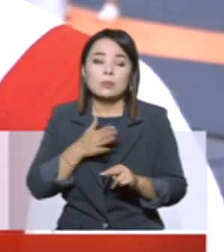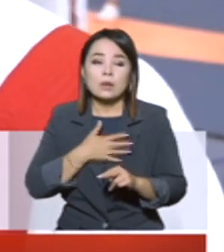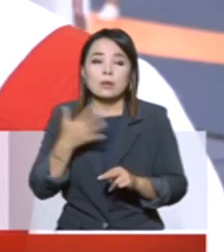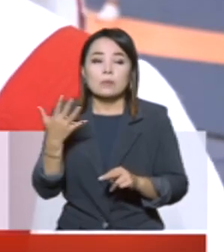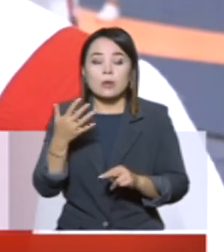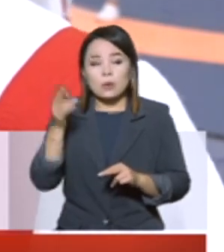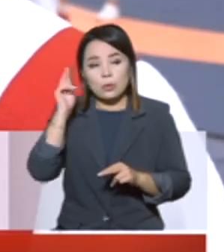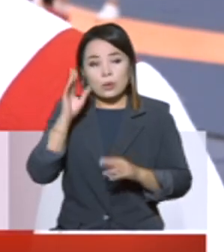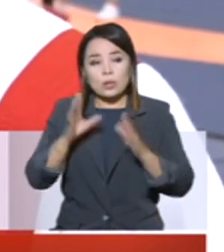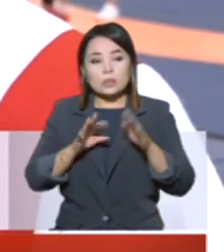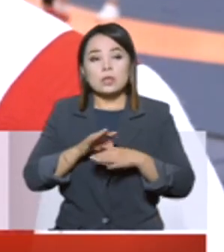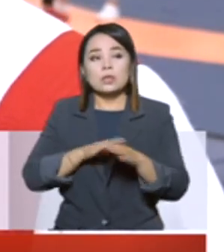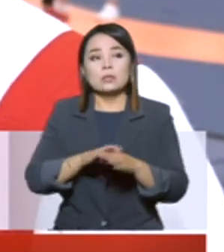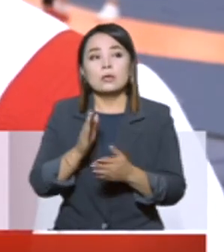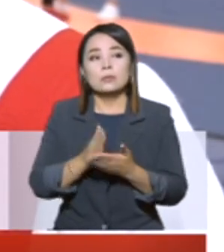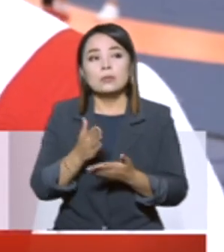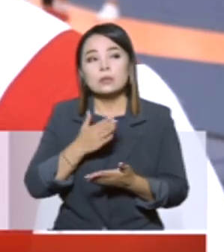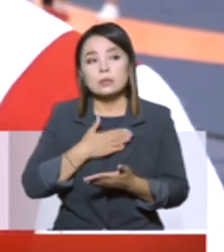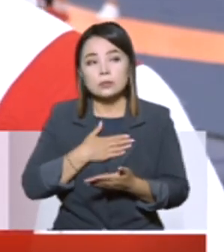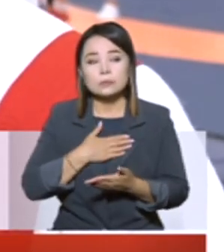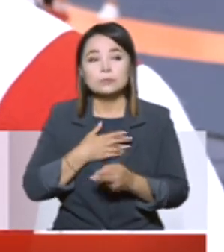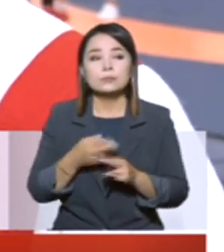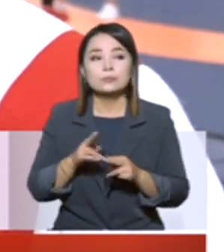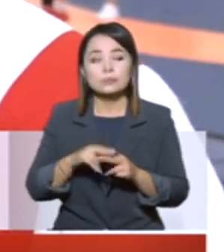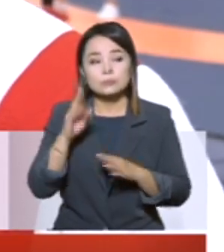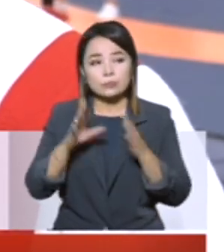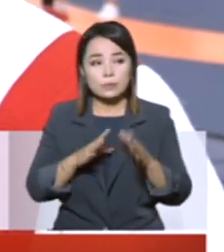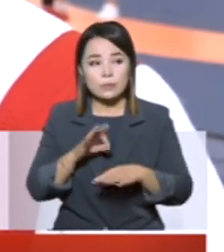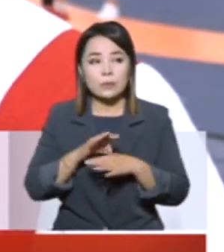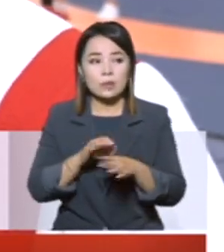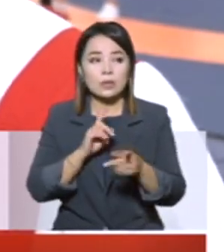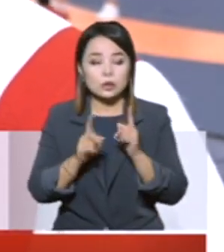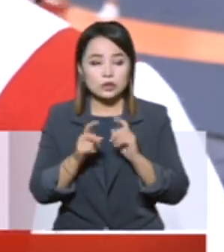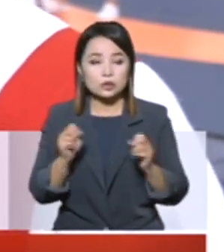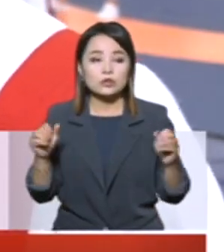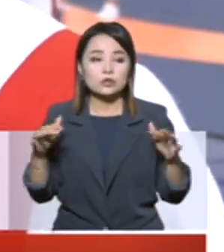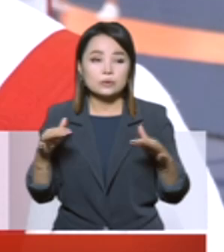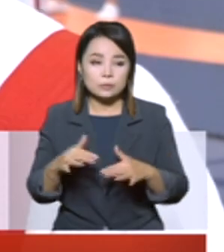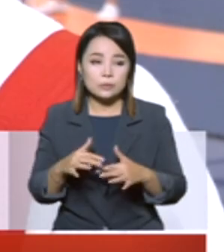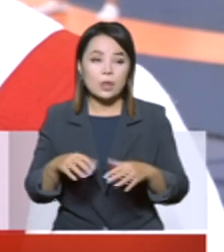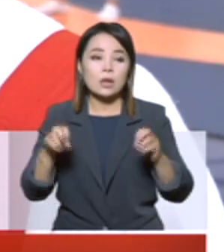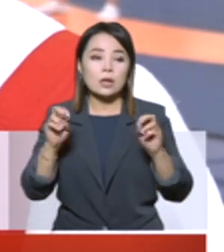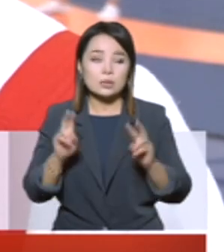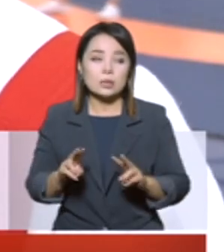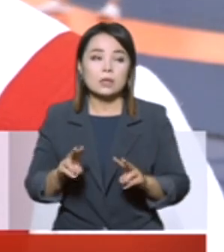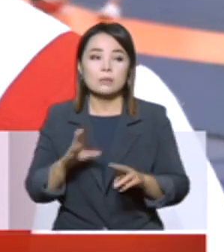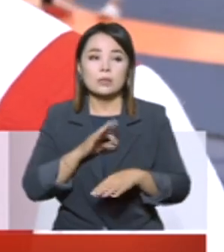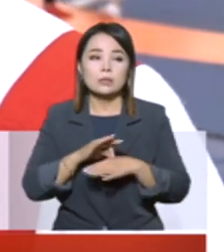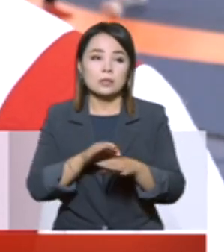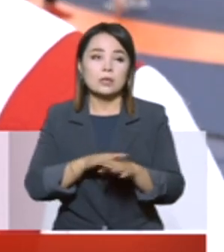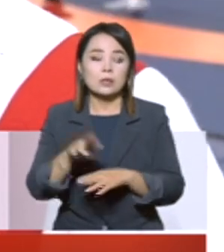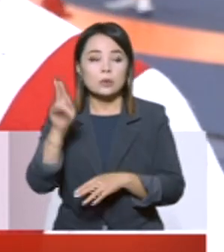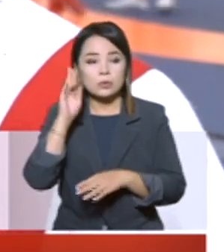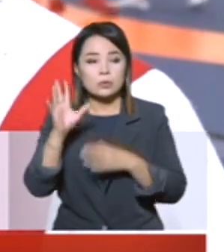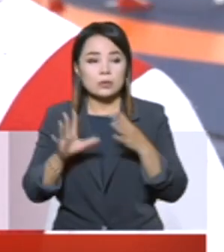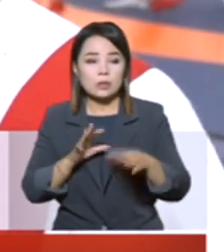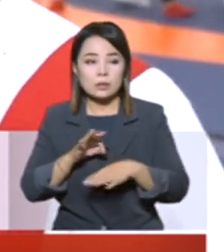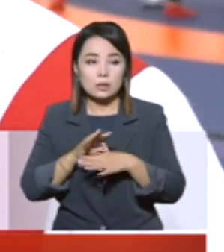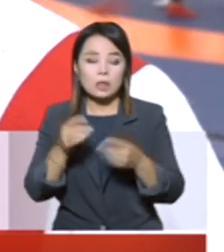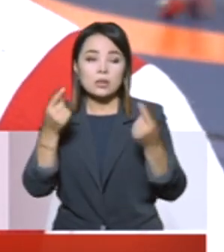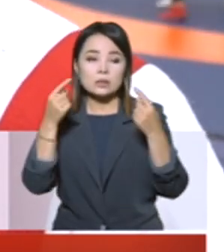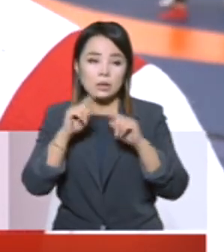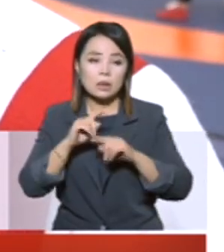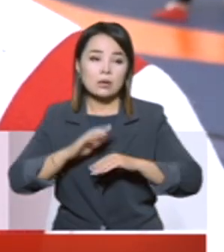5-ші оқу жаттығу жиынымыз. Бұл оқу жаттығу жиынында арнайы дене дайындықтарын жетілдіріп жатырмыз.